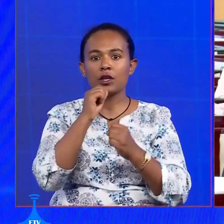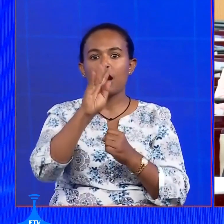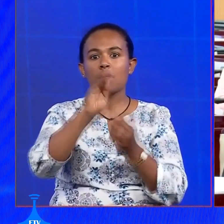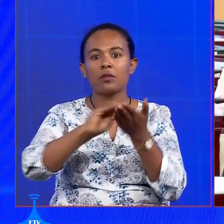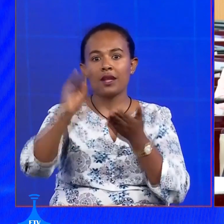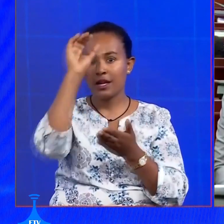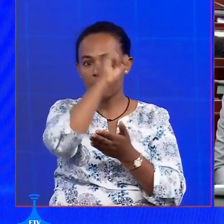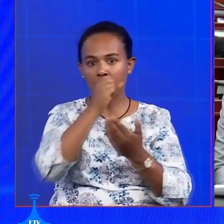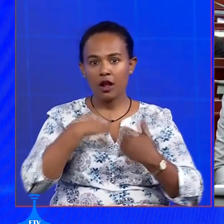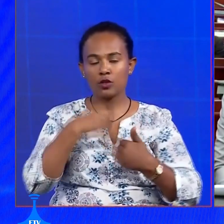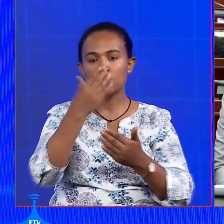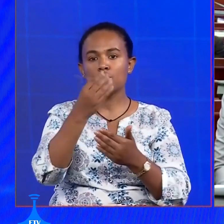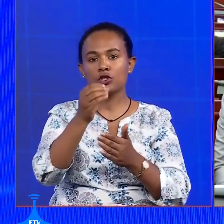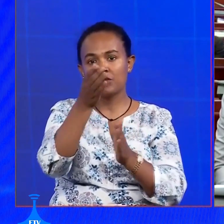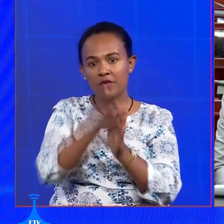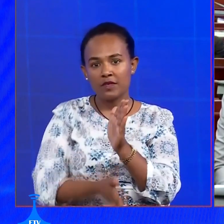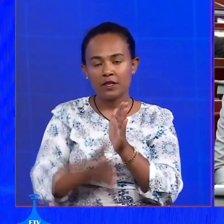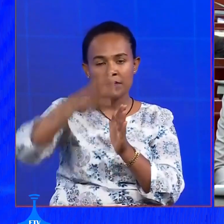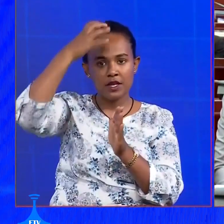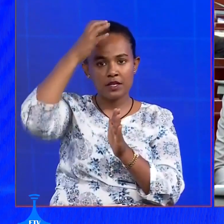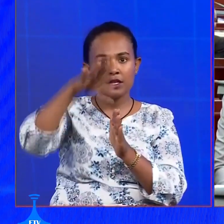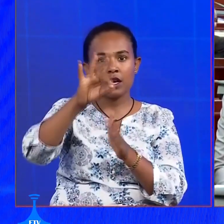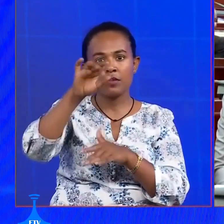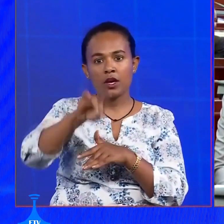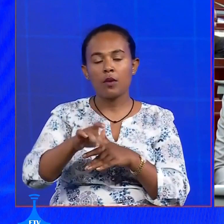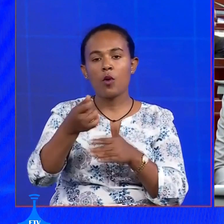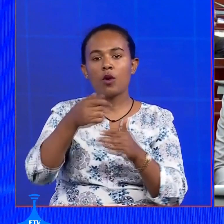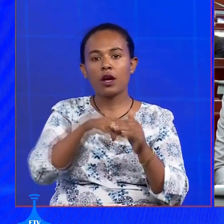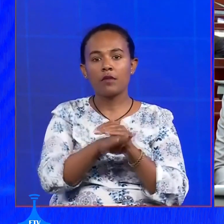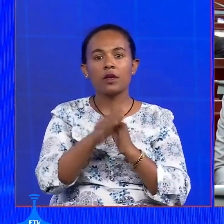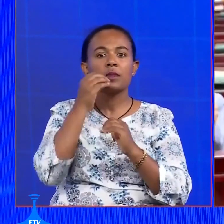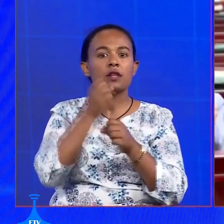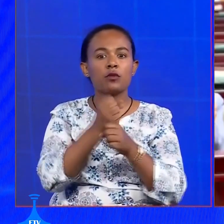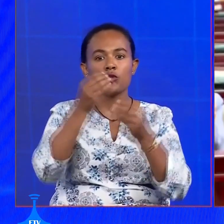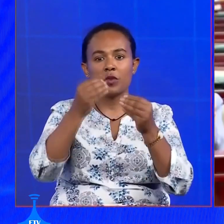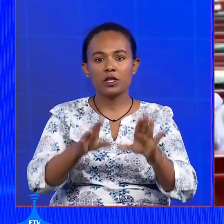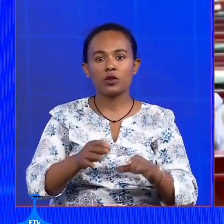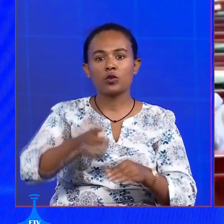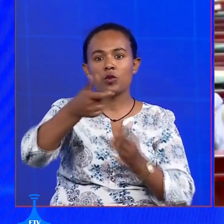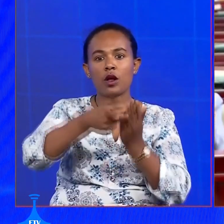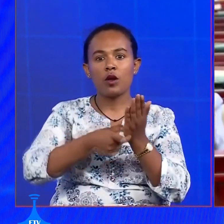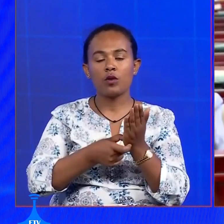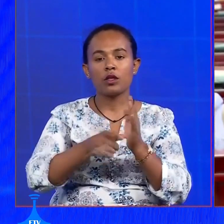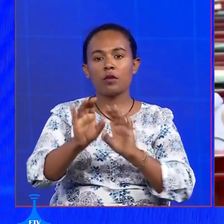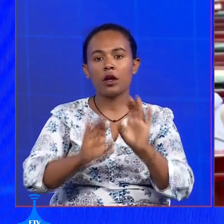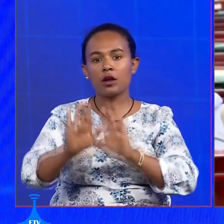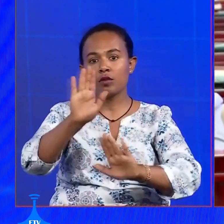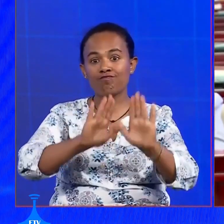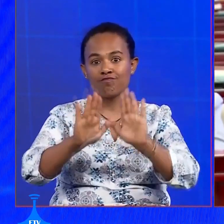ግምት ያላቸውን ግዢዎች በማከናወን መንግስት ሊያገኝ የሚችለውን ገቢ መስሪያ ቤቱ ማሳጣቱን ዋና ኦዲተር ባደረገው ኦዲት